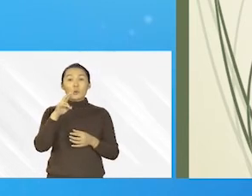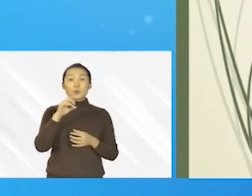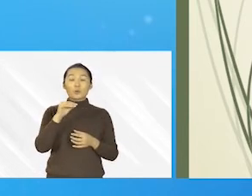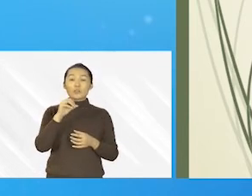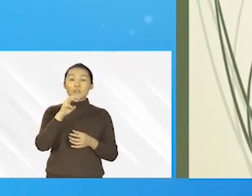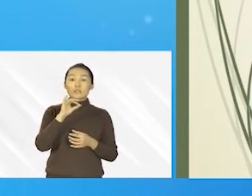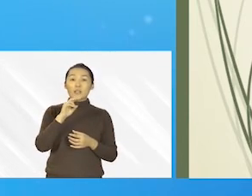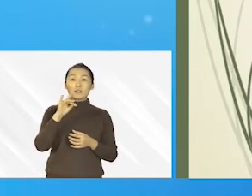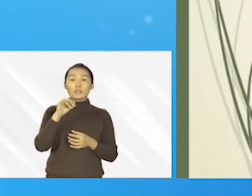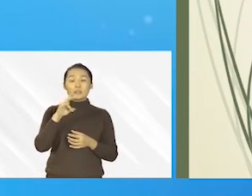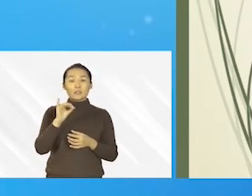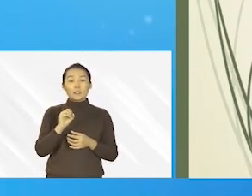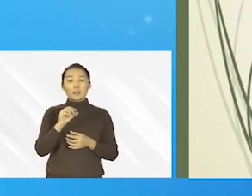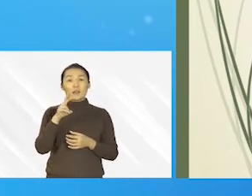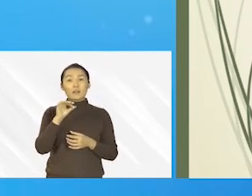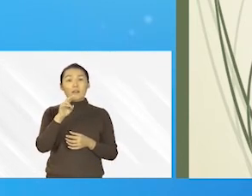– клопы.